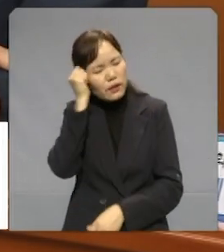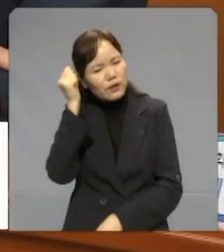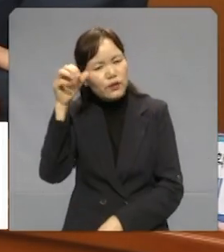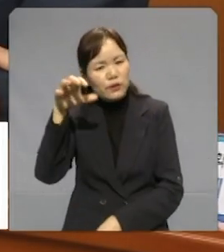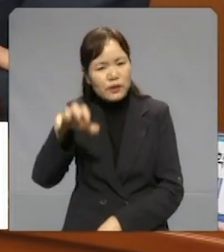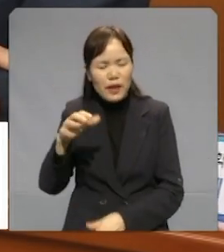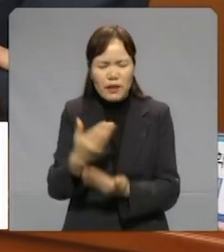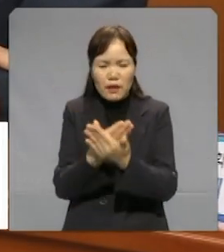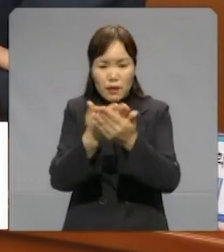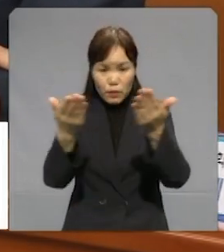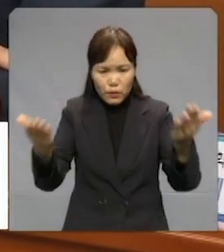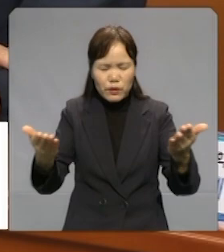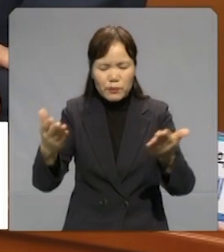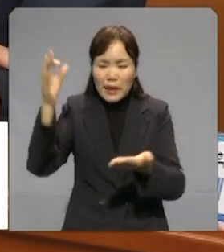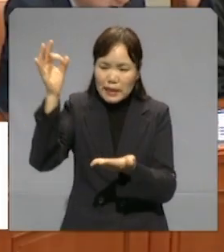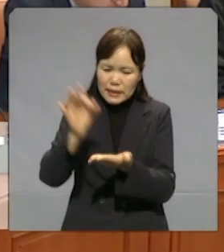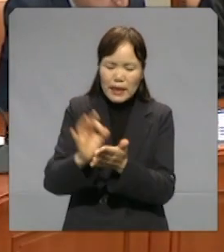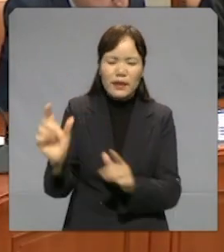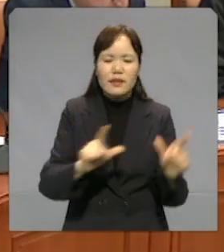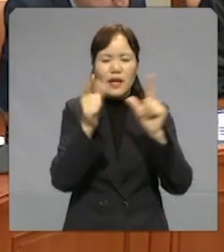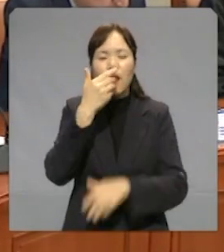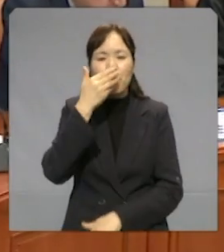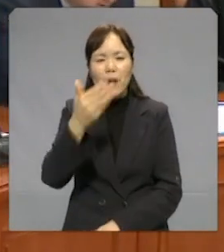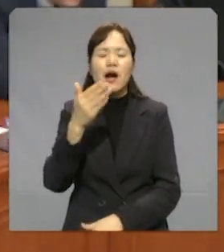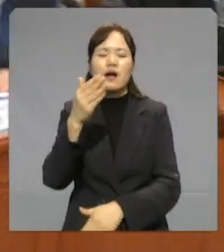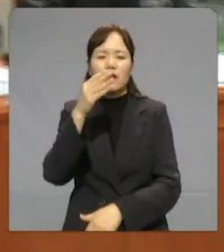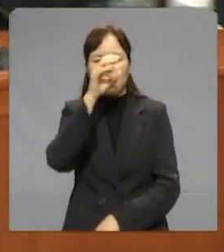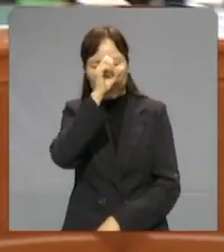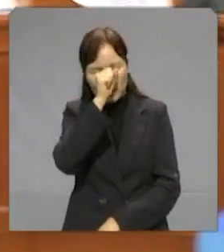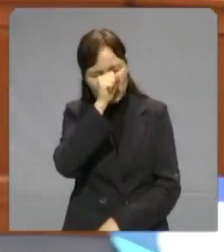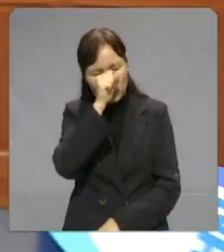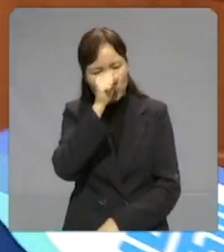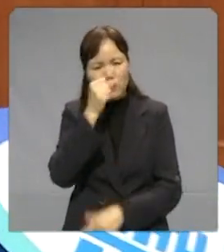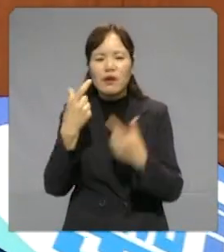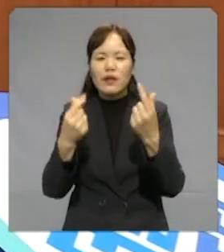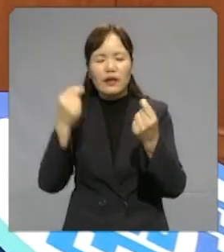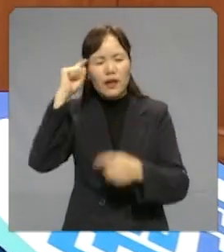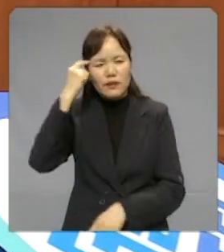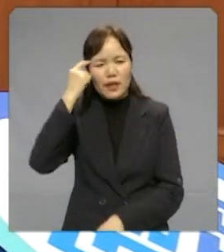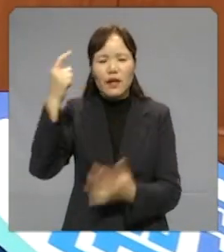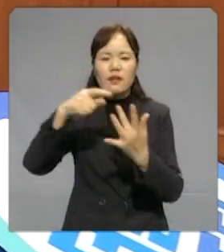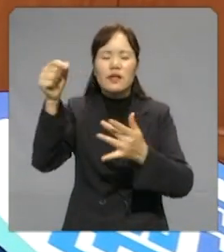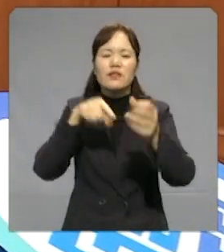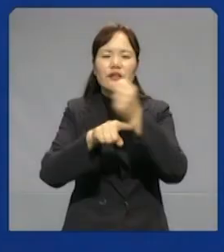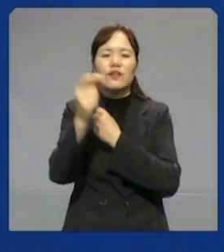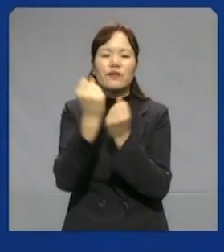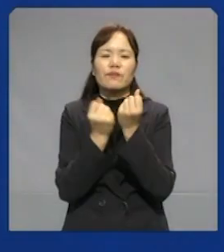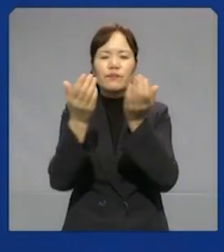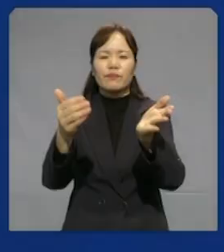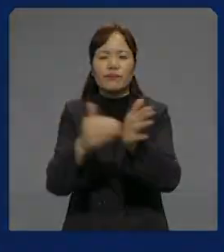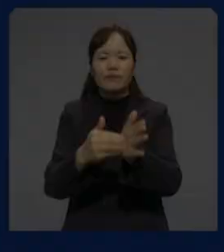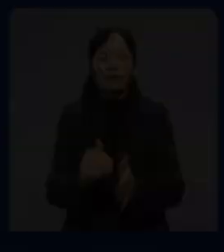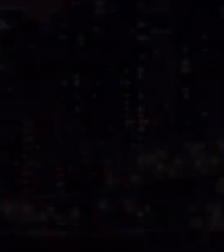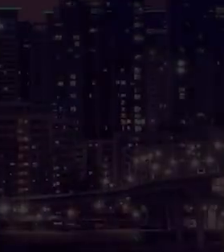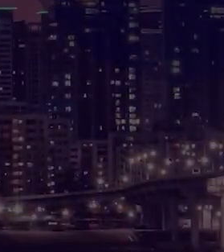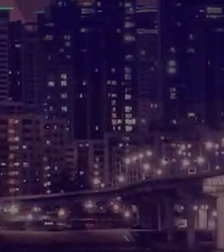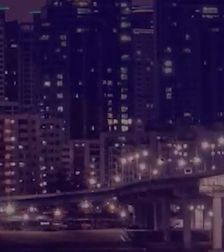대규모로 공급해 낮은 가격으로 생활할 수 있으면 좋겠다고 생각했다며 선정 배경을 설명했습니다.